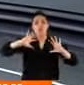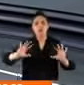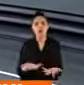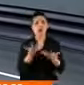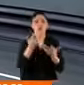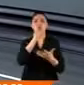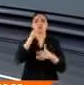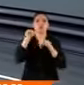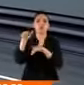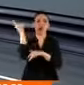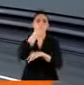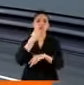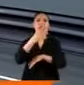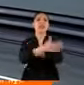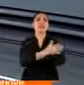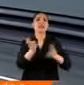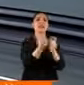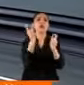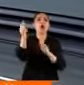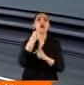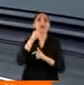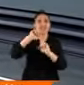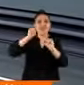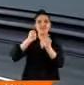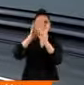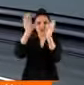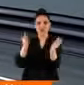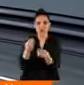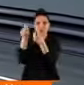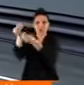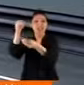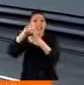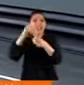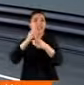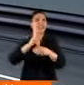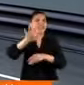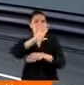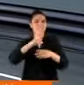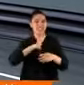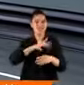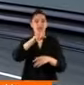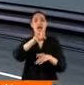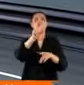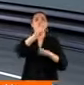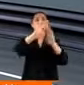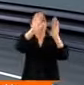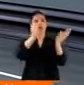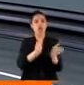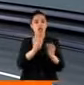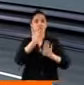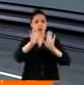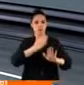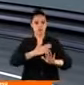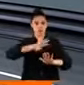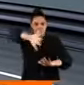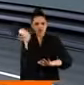eşyası su baskınıyla. Bir yardım derneği o kadına buzdolabı hediye etti. İçeride tadilat ve temizlik olduğu için de kapının önünde duruyordu dolap.